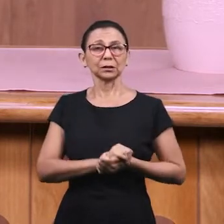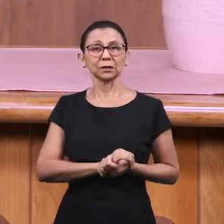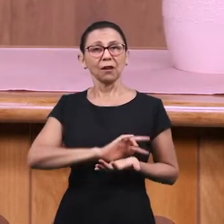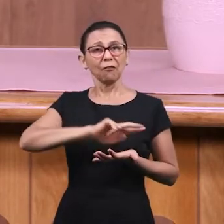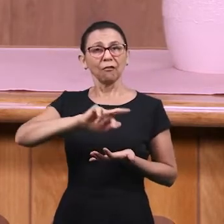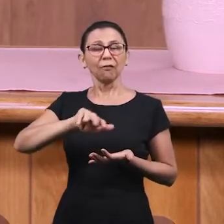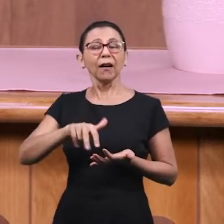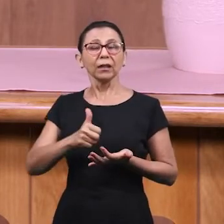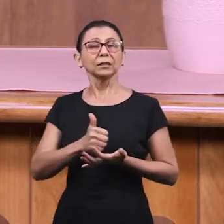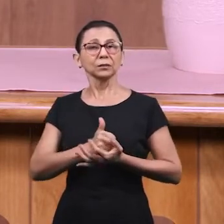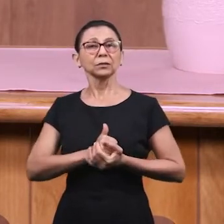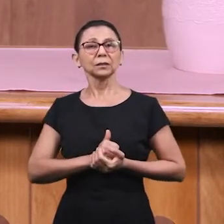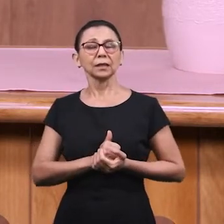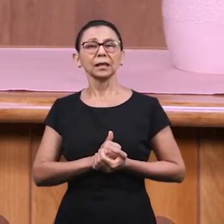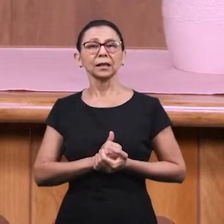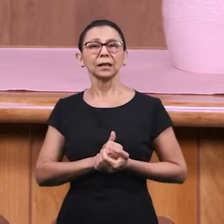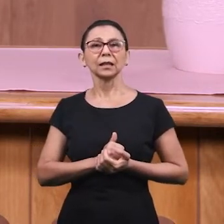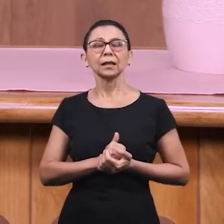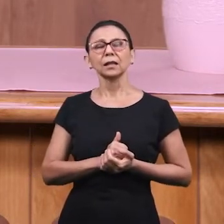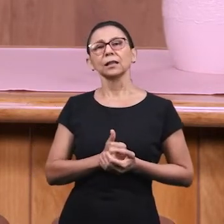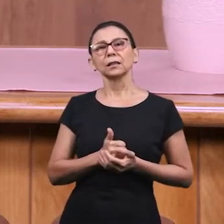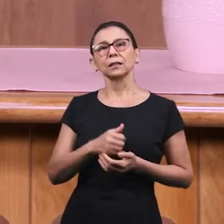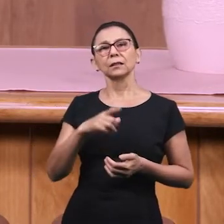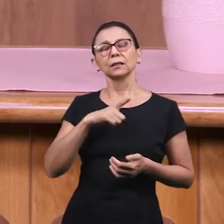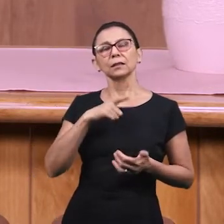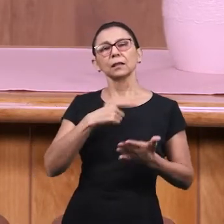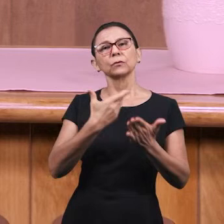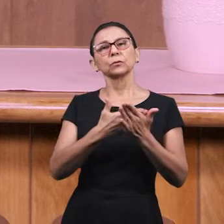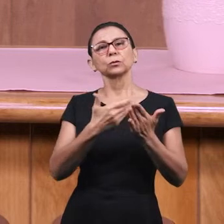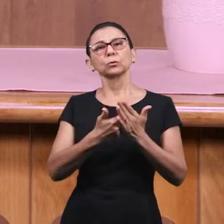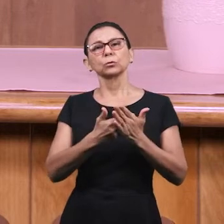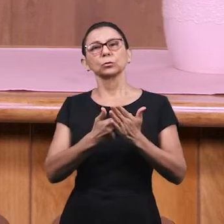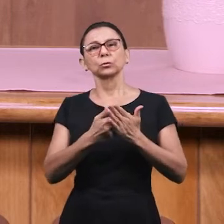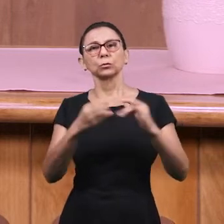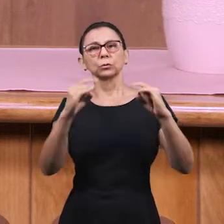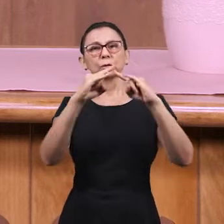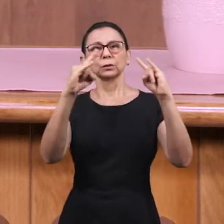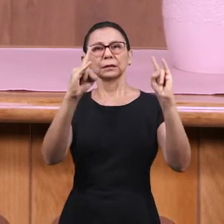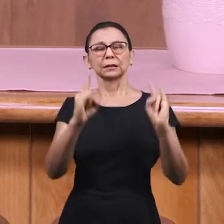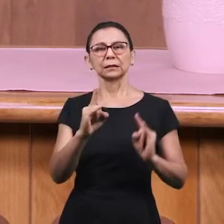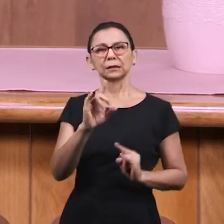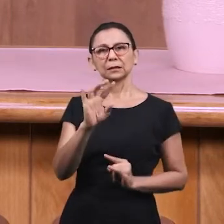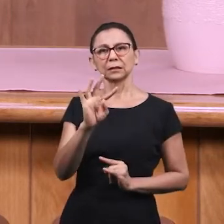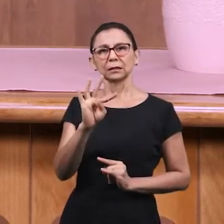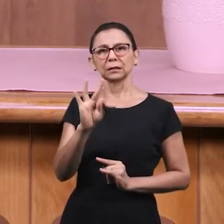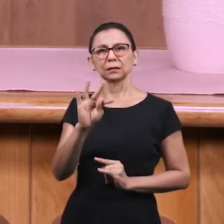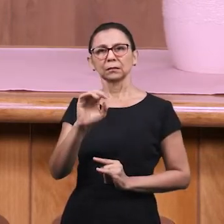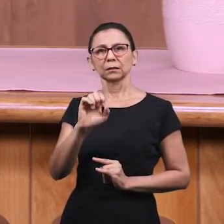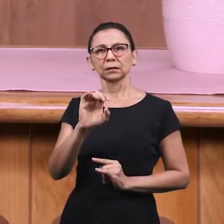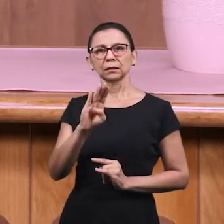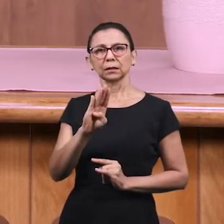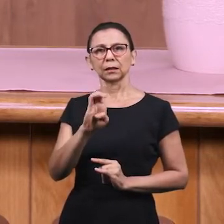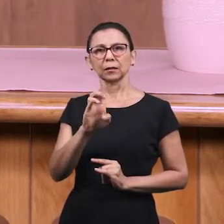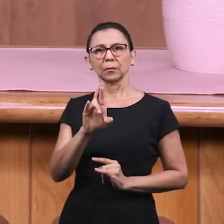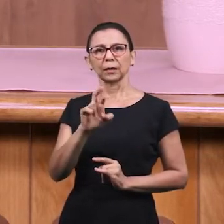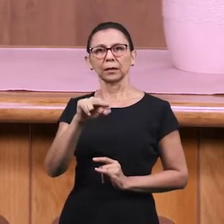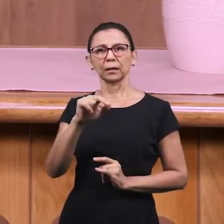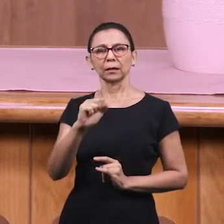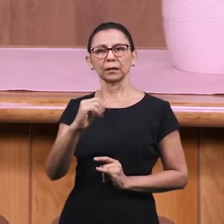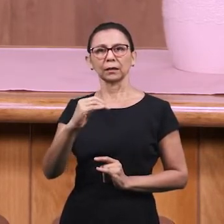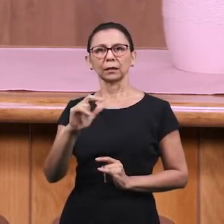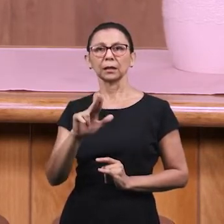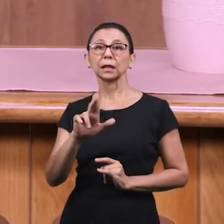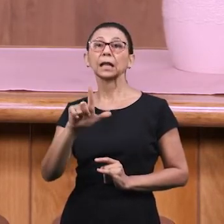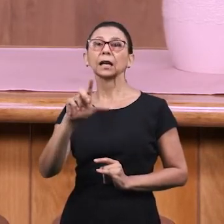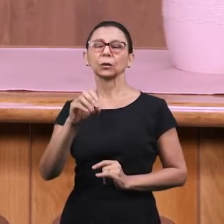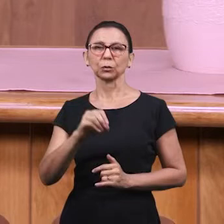скинии, в служении скинии, все то, что там происходит внутри. Все это мы видим в Ветхом Завете,